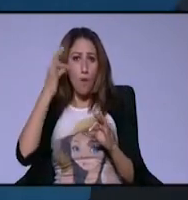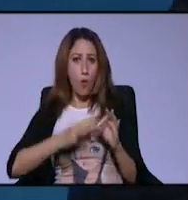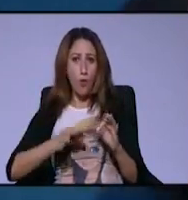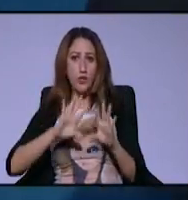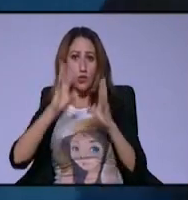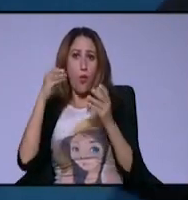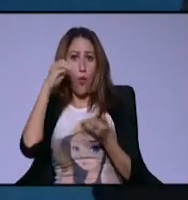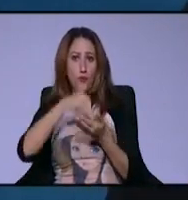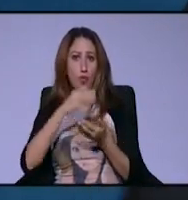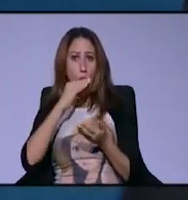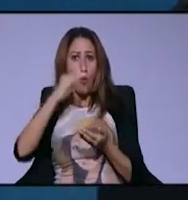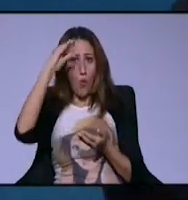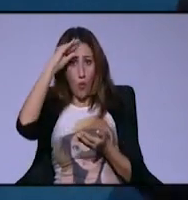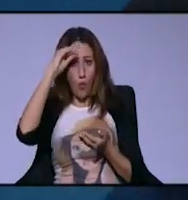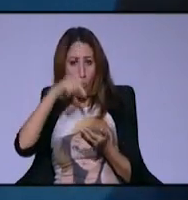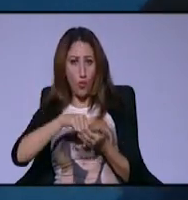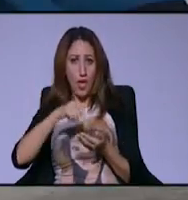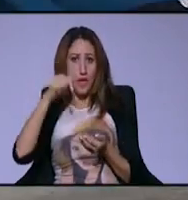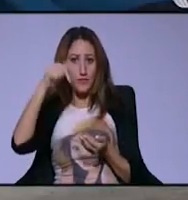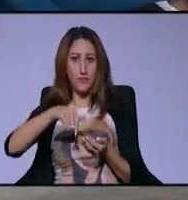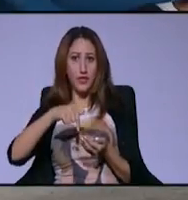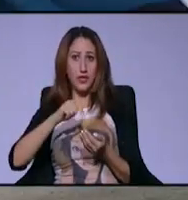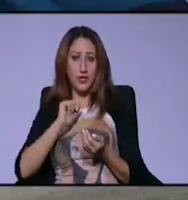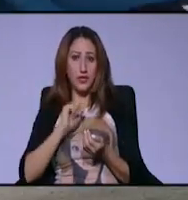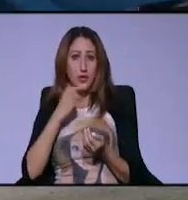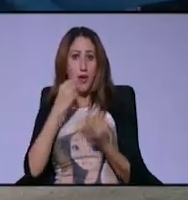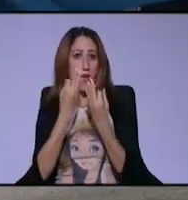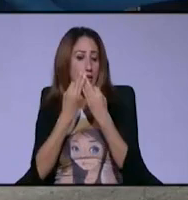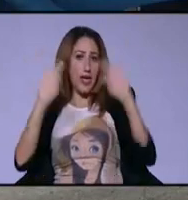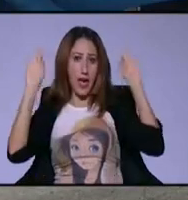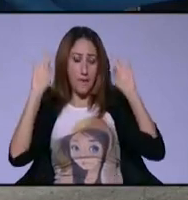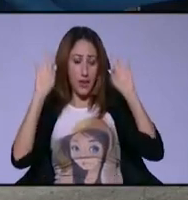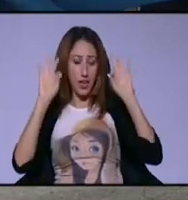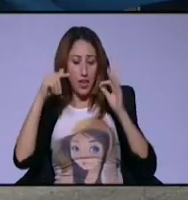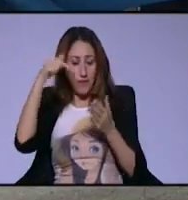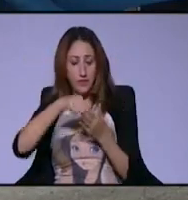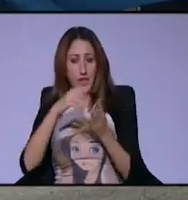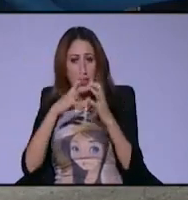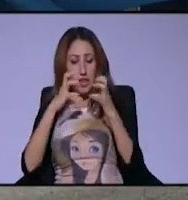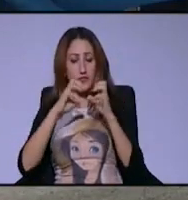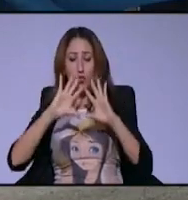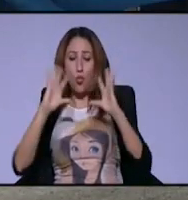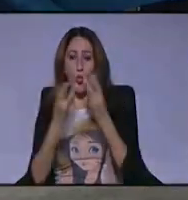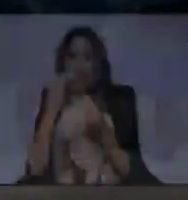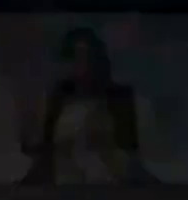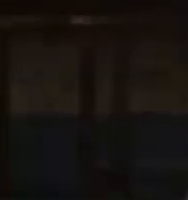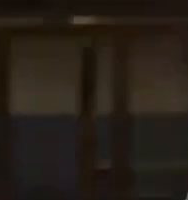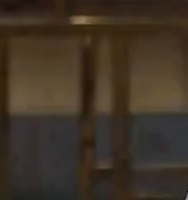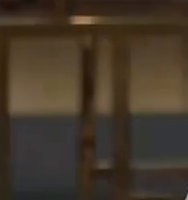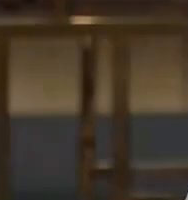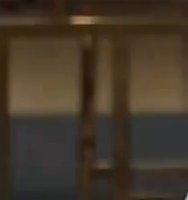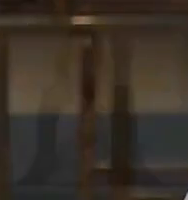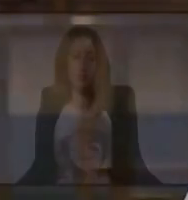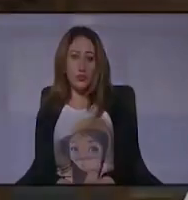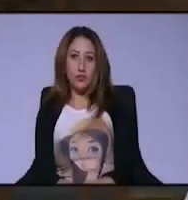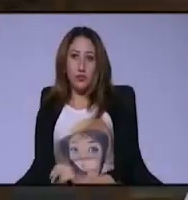فيها القرآن الكريم وحيا يتلى إلى يوم القيامة في سورة كاملة، ولم يكتفي المولى بآية أو آيتين أو ثلاثة.